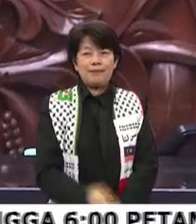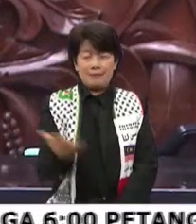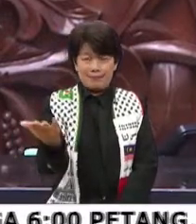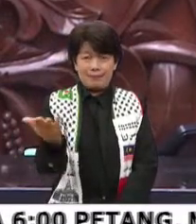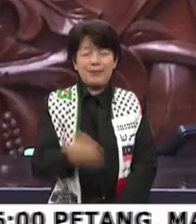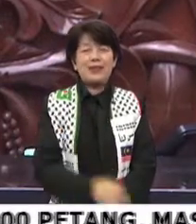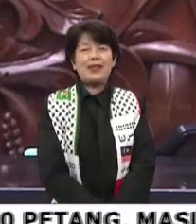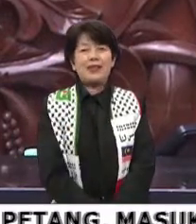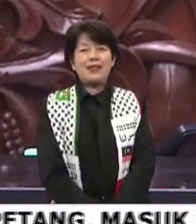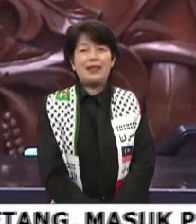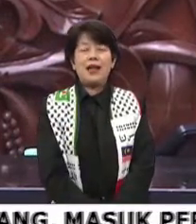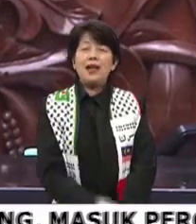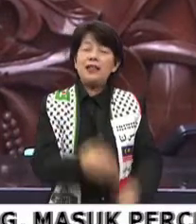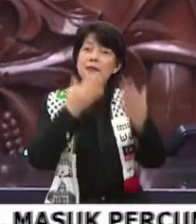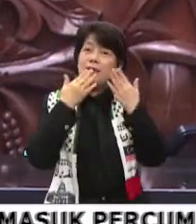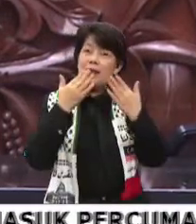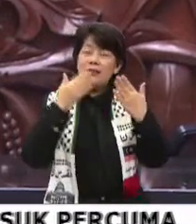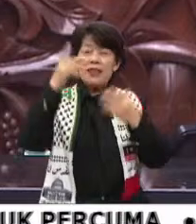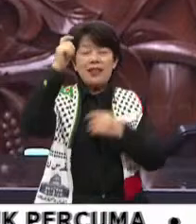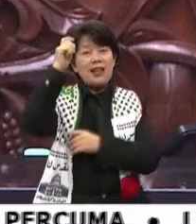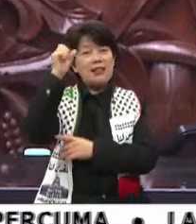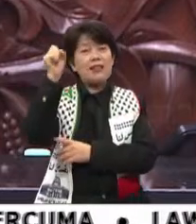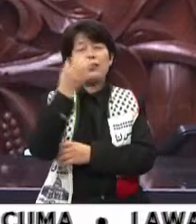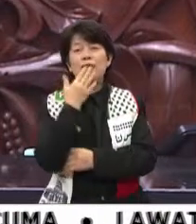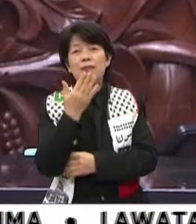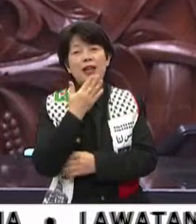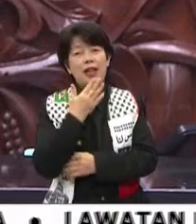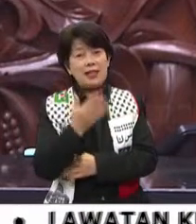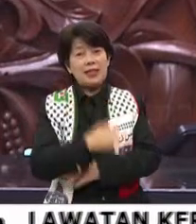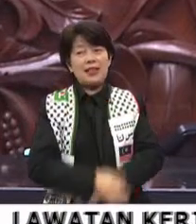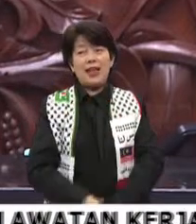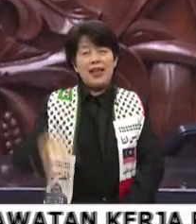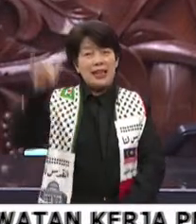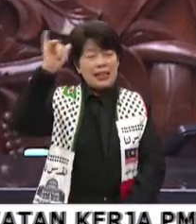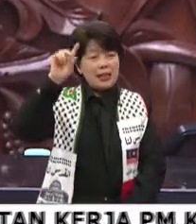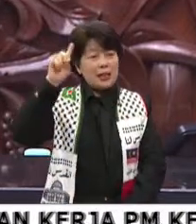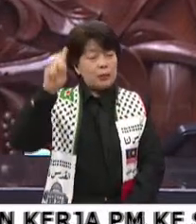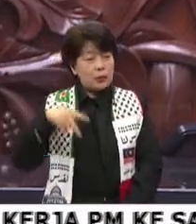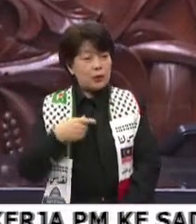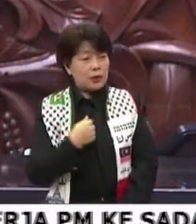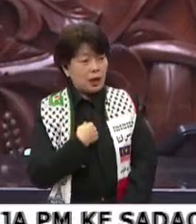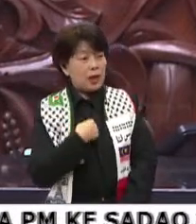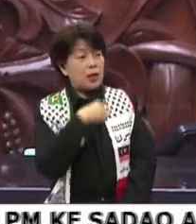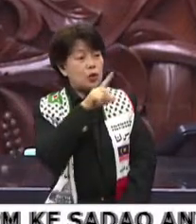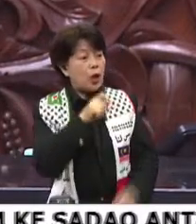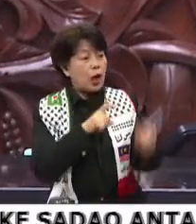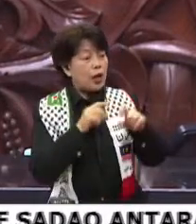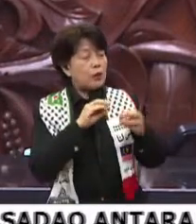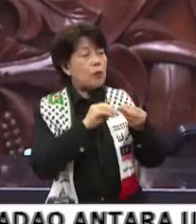ambr Terima kasih Tan Sri yang di-pertua soalan saya nombor